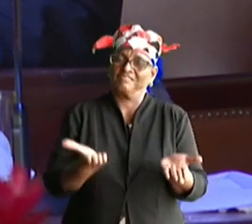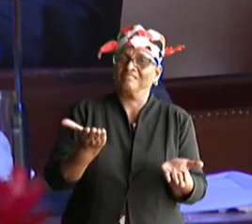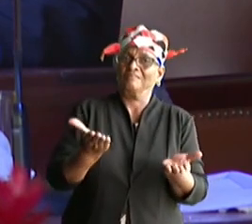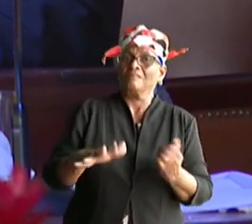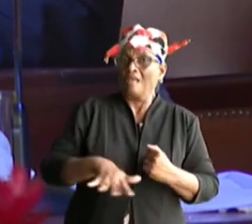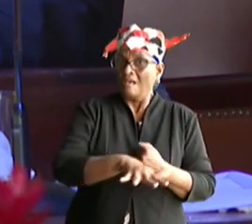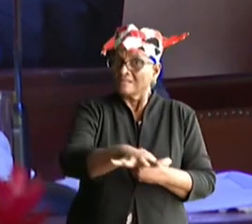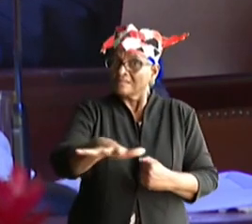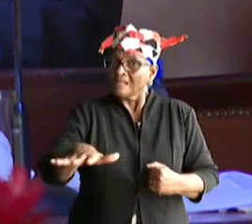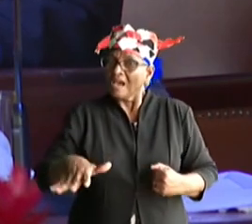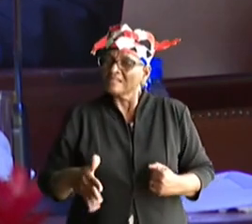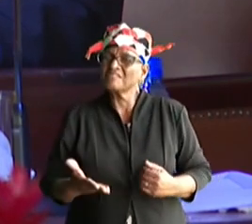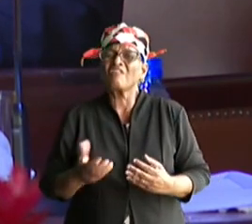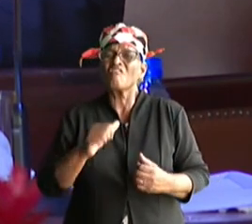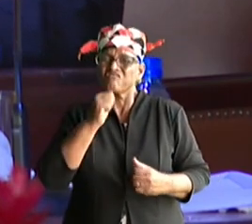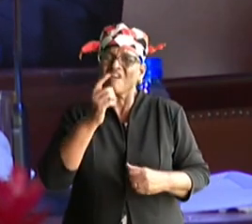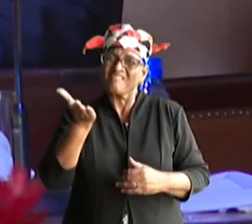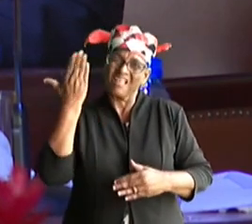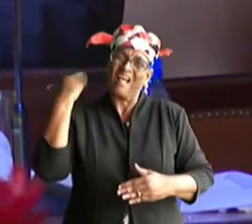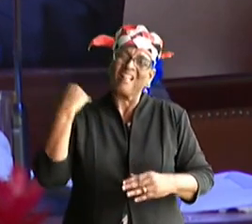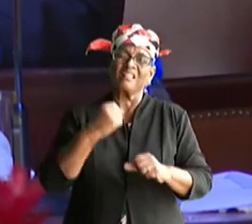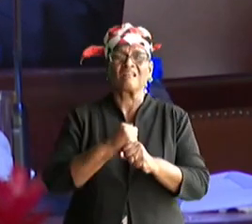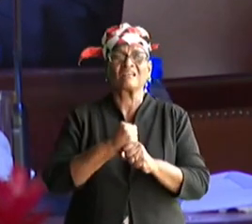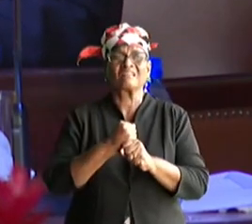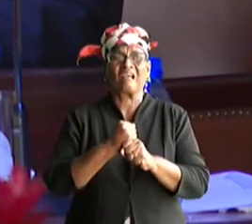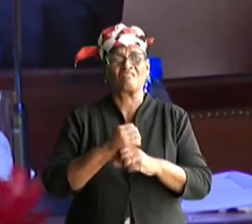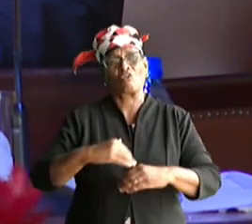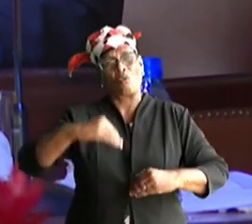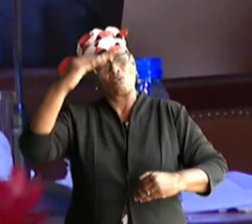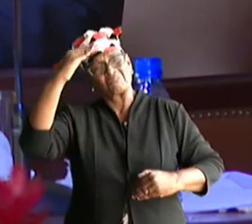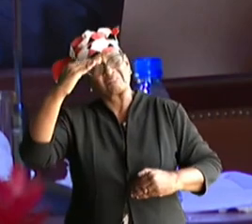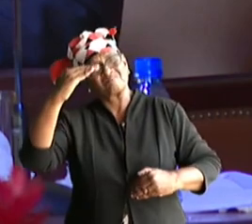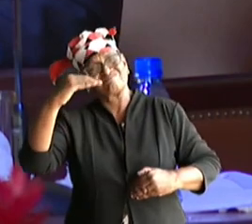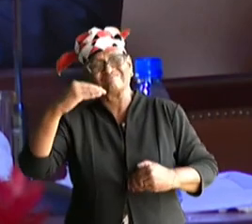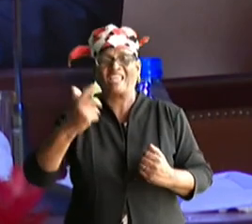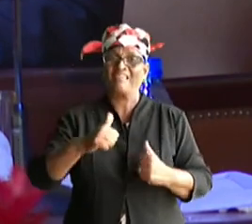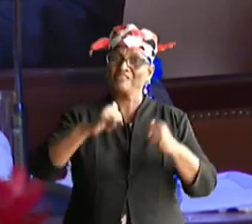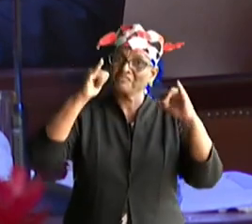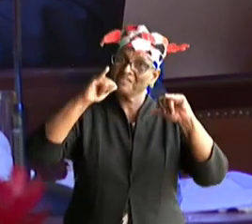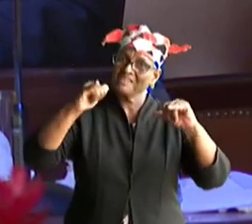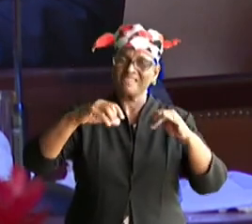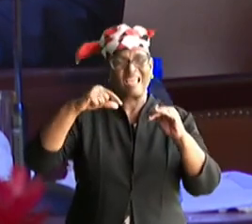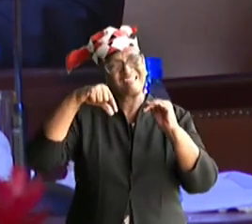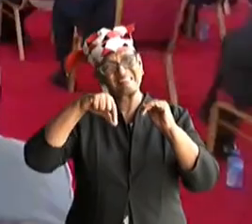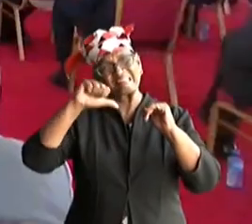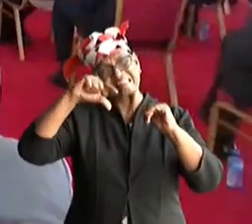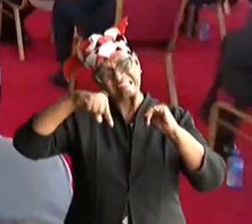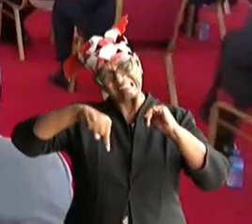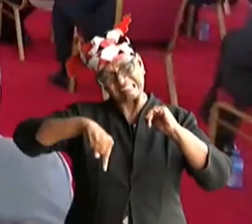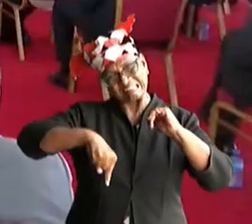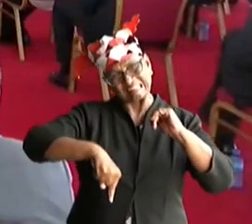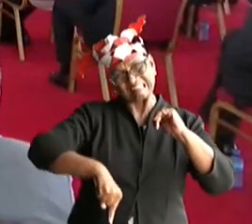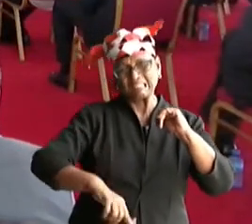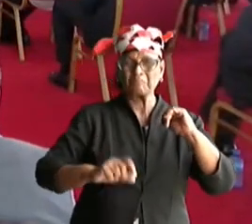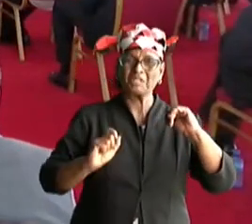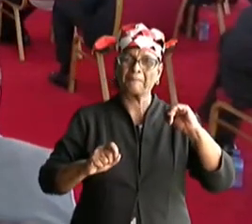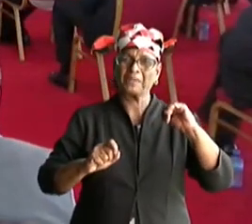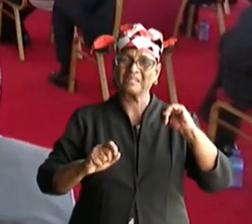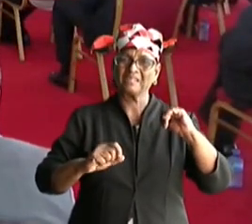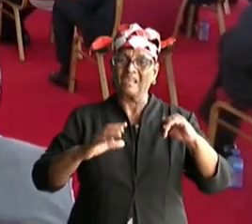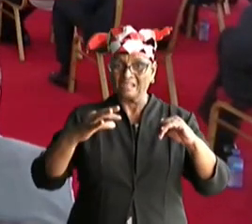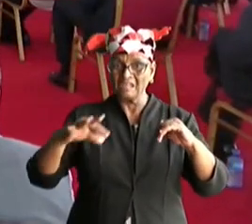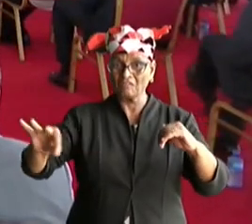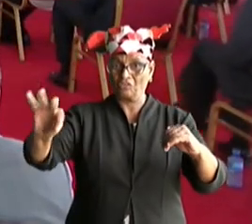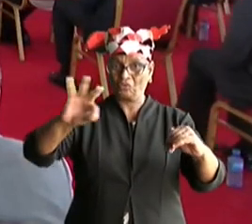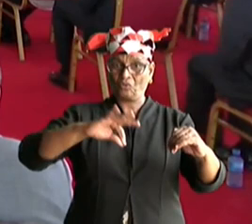bij onze verworvenheden, onze hoogte- en dieptepunten en blikken terug op 45 jaar